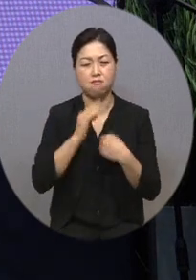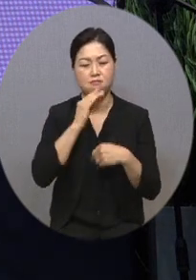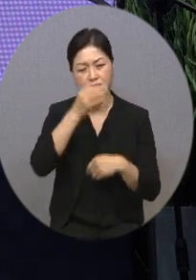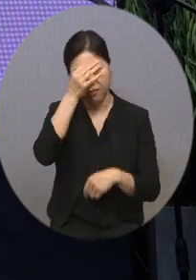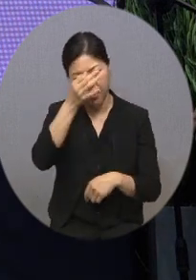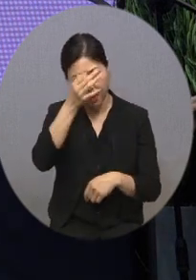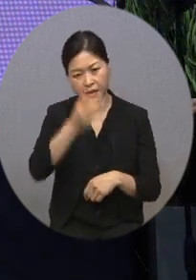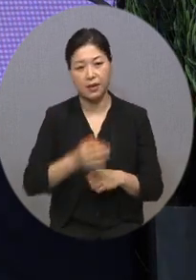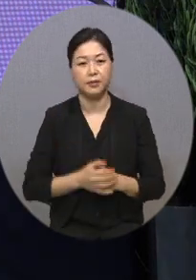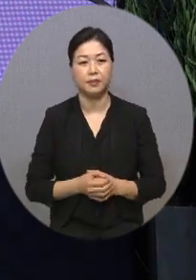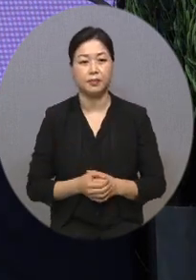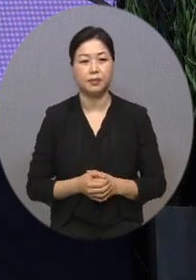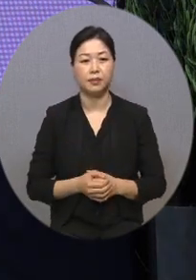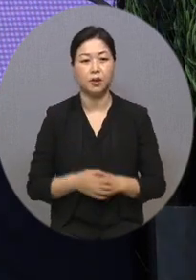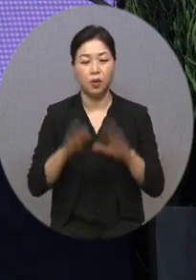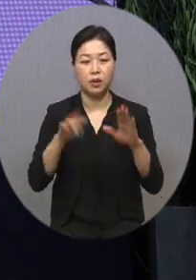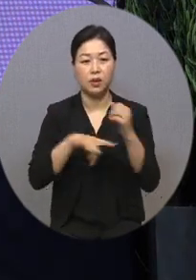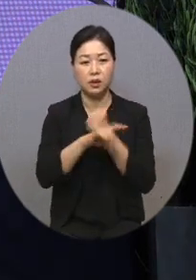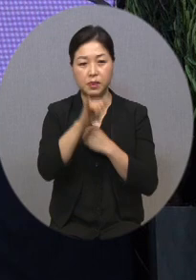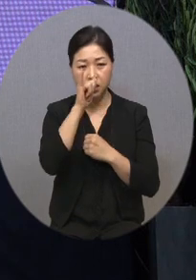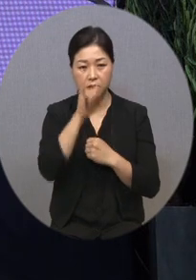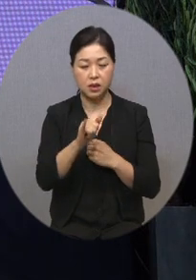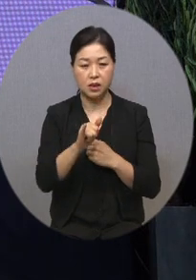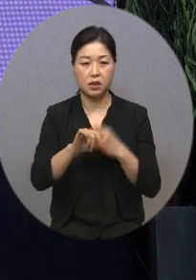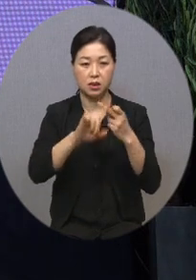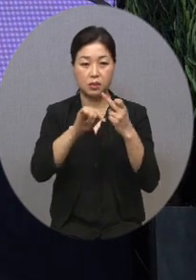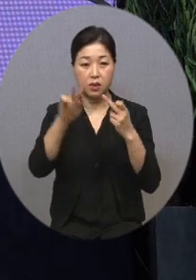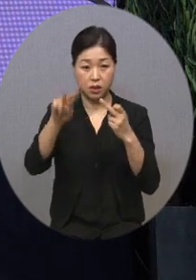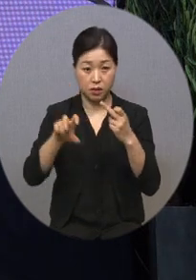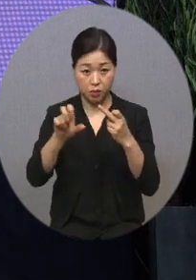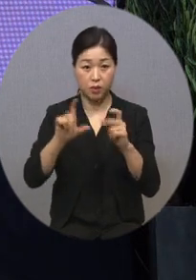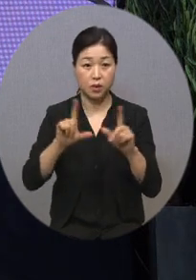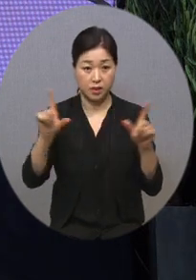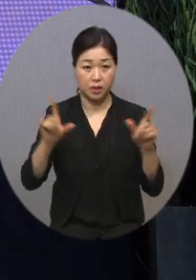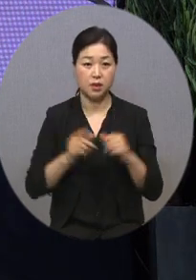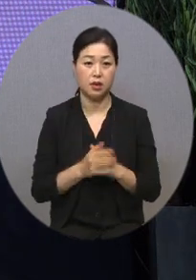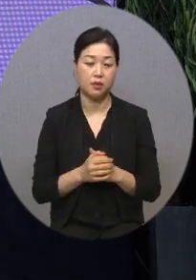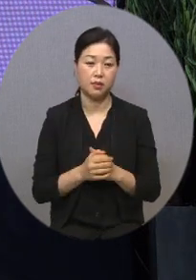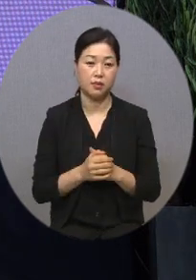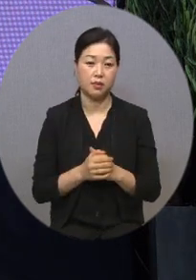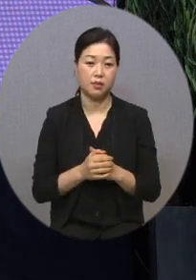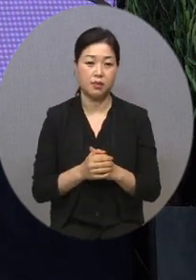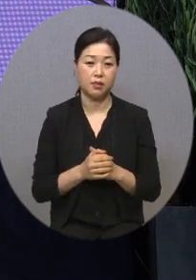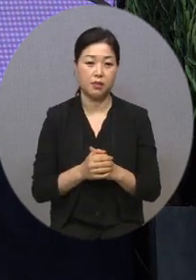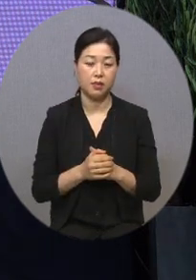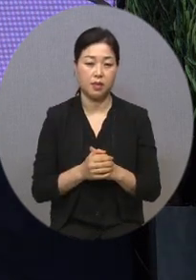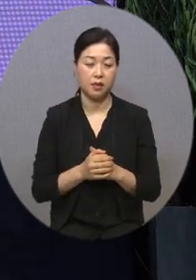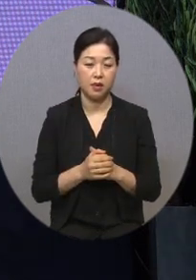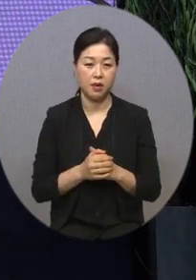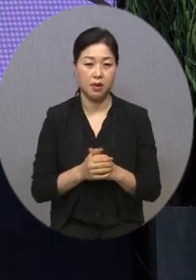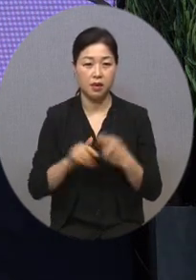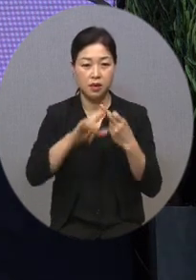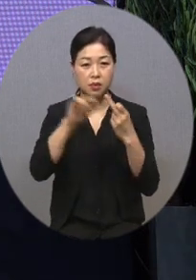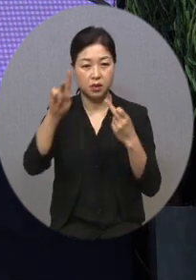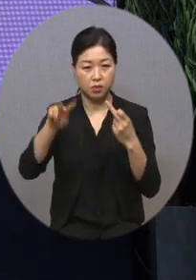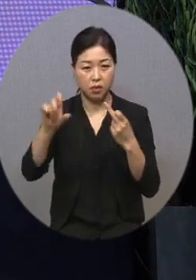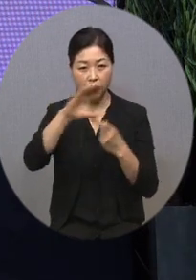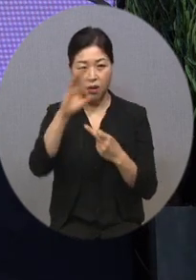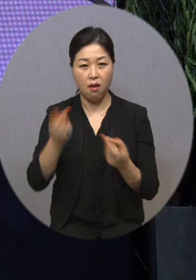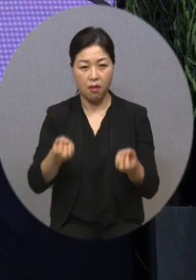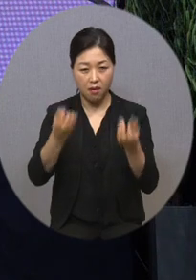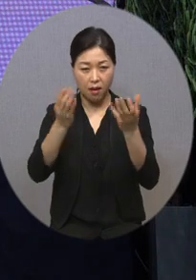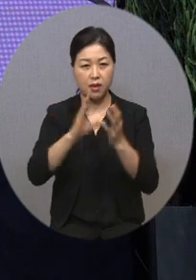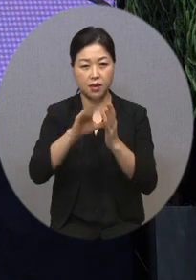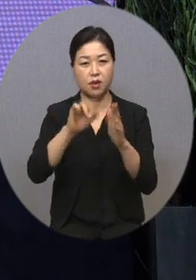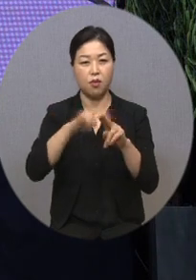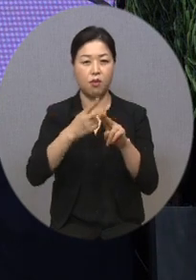그러나 오늘이 또 의미 있는 크리스마스 아닙니까? 그래서 저희들이 이왕이면 크리스마스 때 선물을 드리자. 그래서